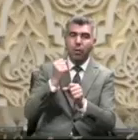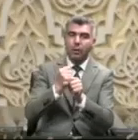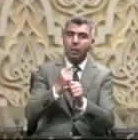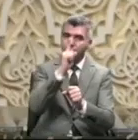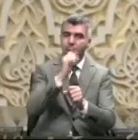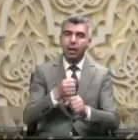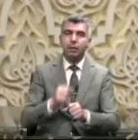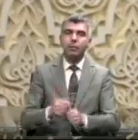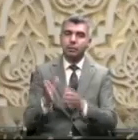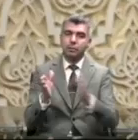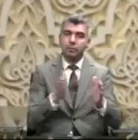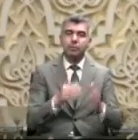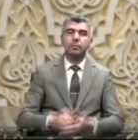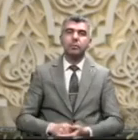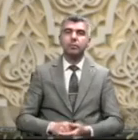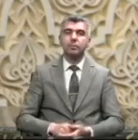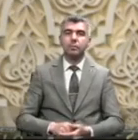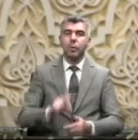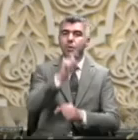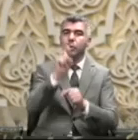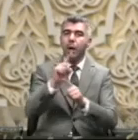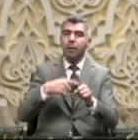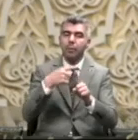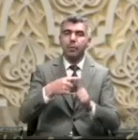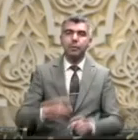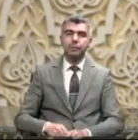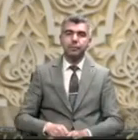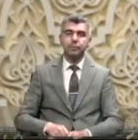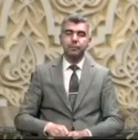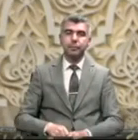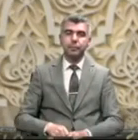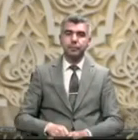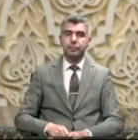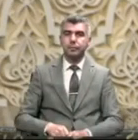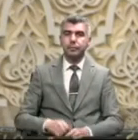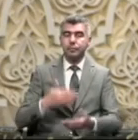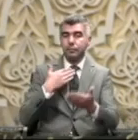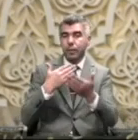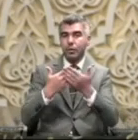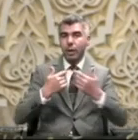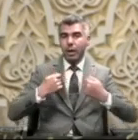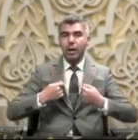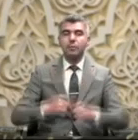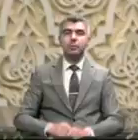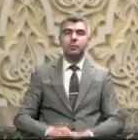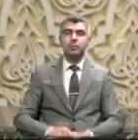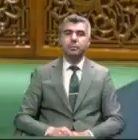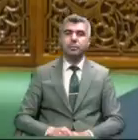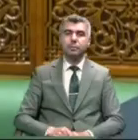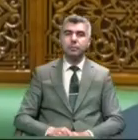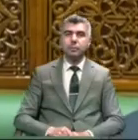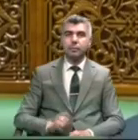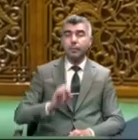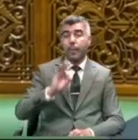شكرا سيد الوزير السيد المستشار عندكم تعقيب شكرا السيد الرئيس اكيد